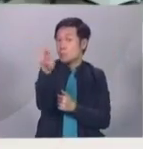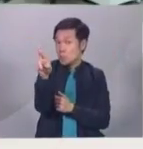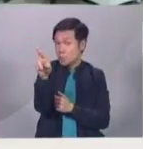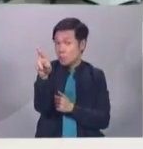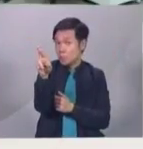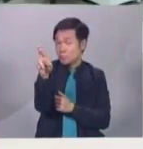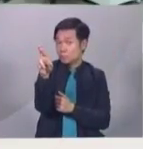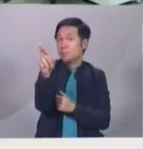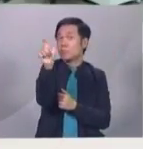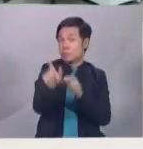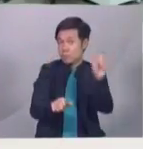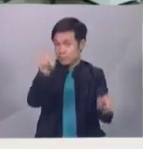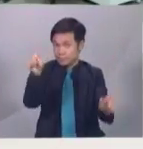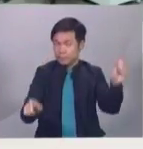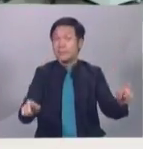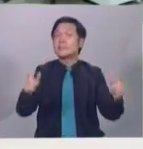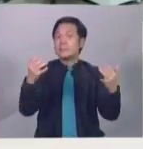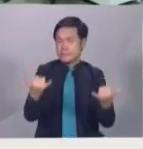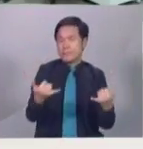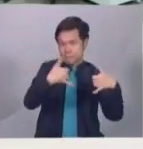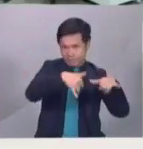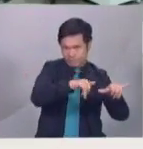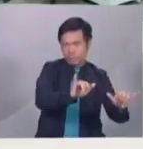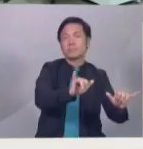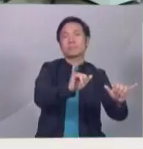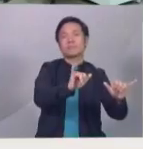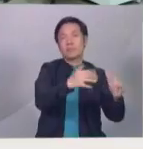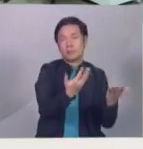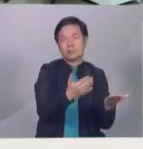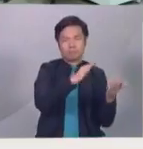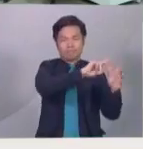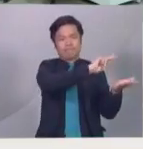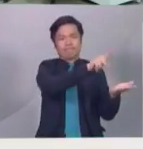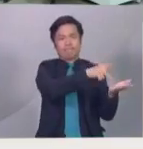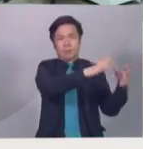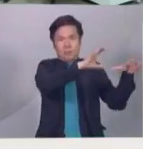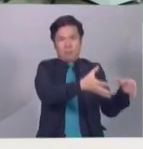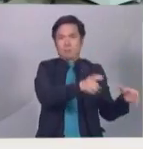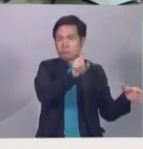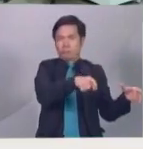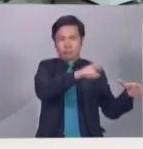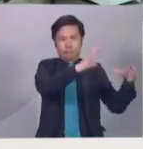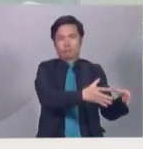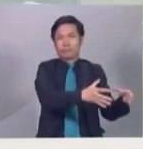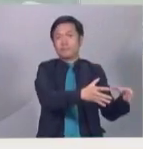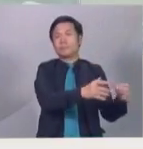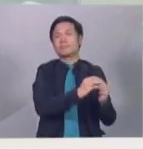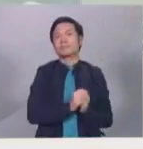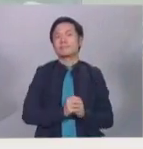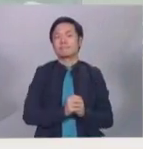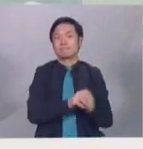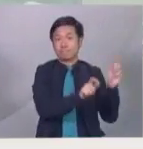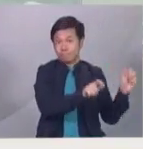16341 individu sedang menjalani proses korentin wajib semalam